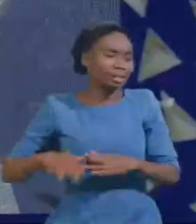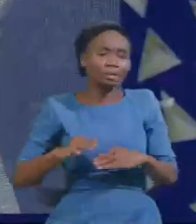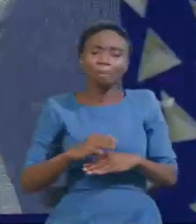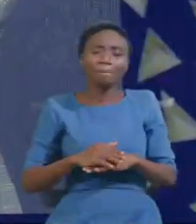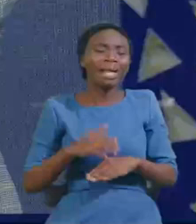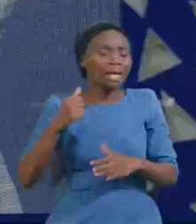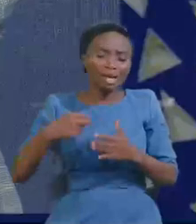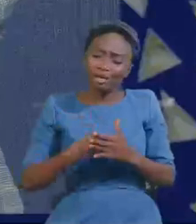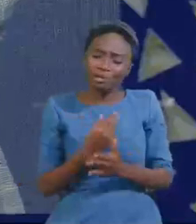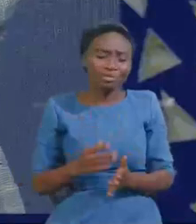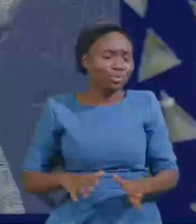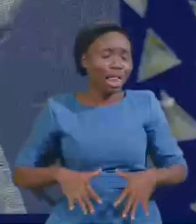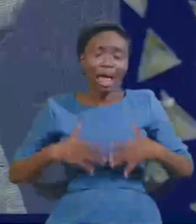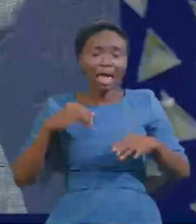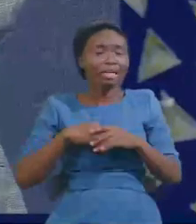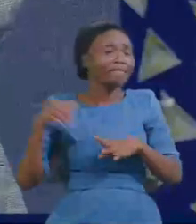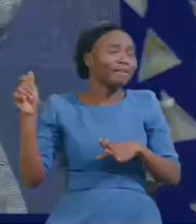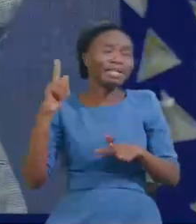Je veux la paix de son royaume.